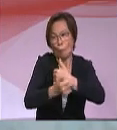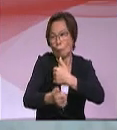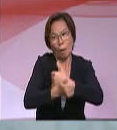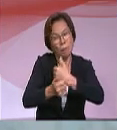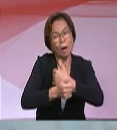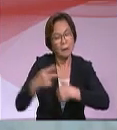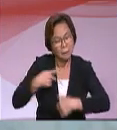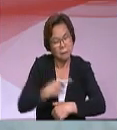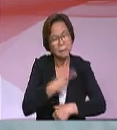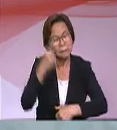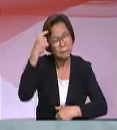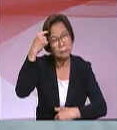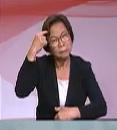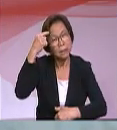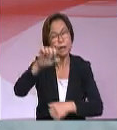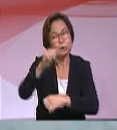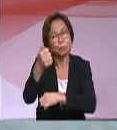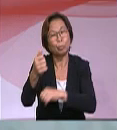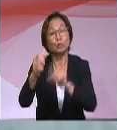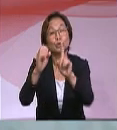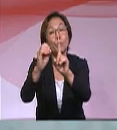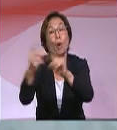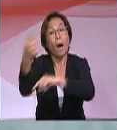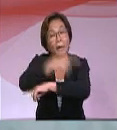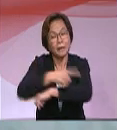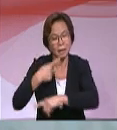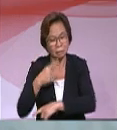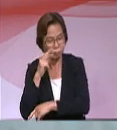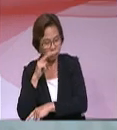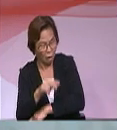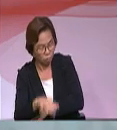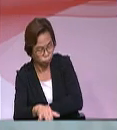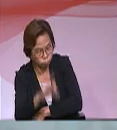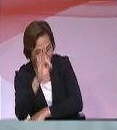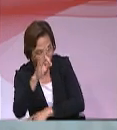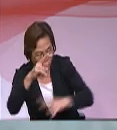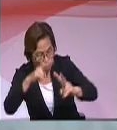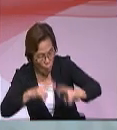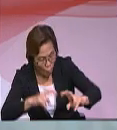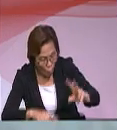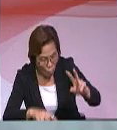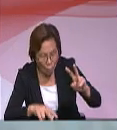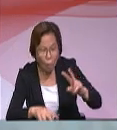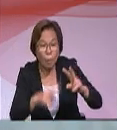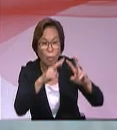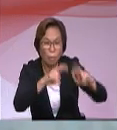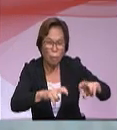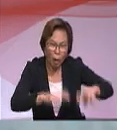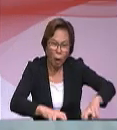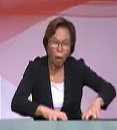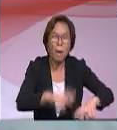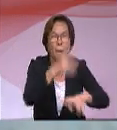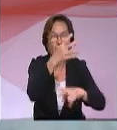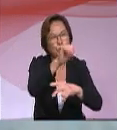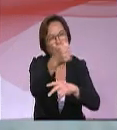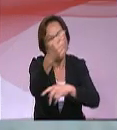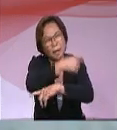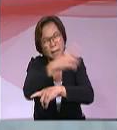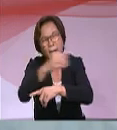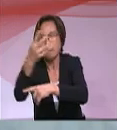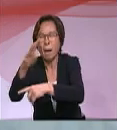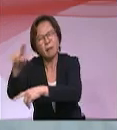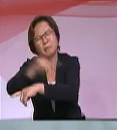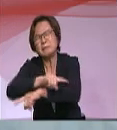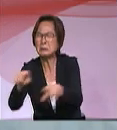kita mengambil iaitu 10 hari dan kita lihat kajian melihat 10 hari dengan 14 hari lebih kurang sama. Tapi setakat